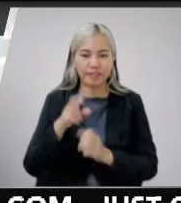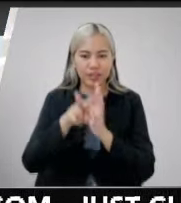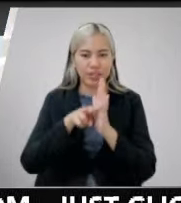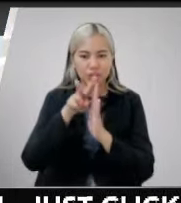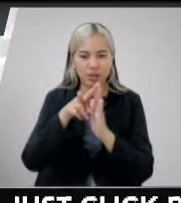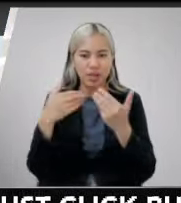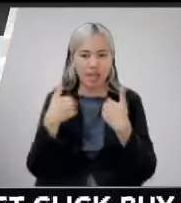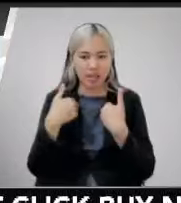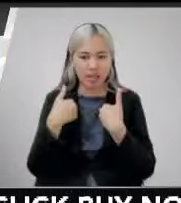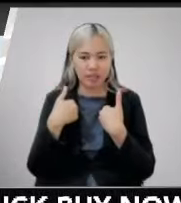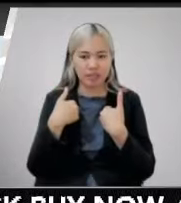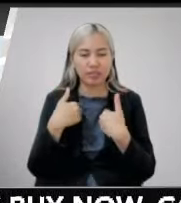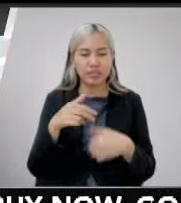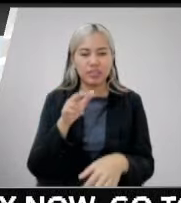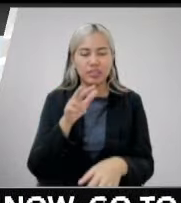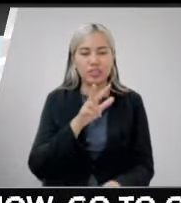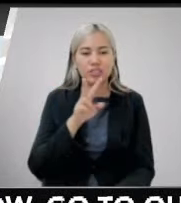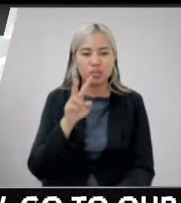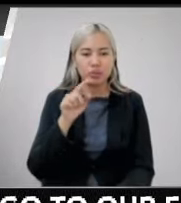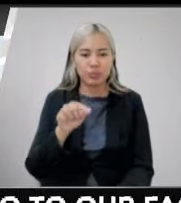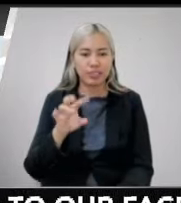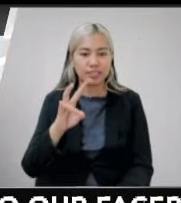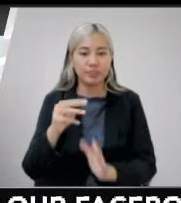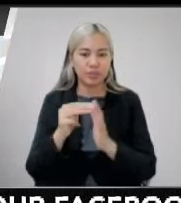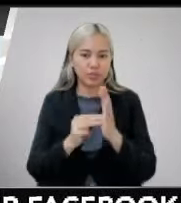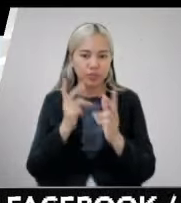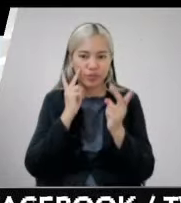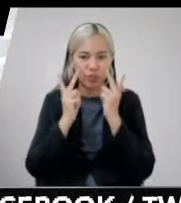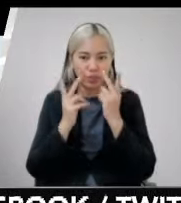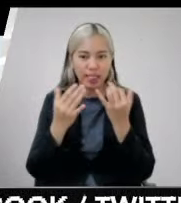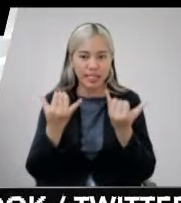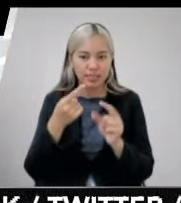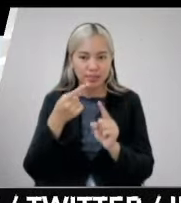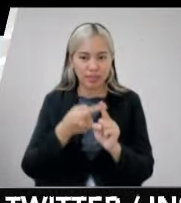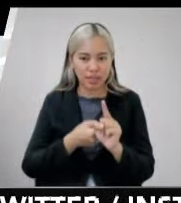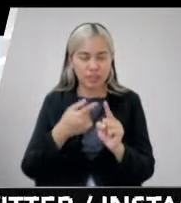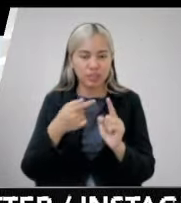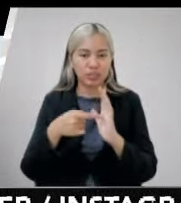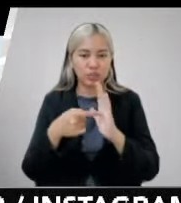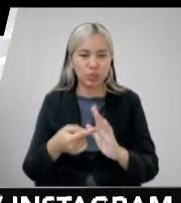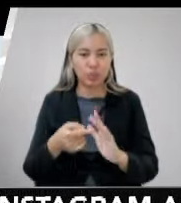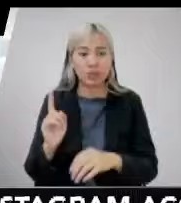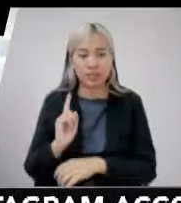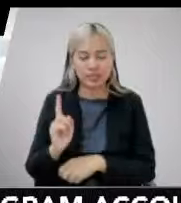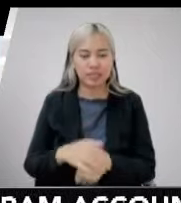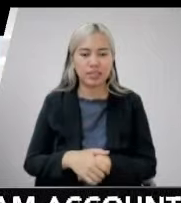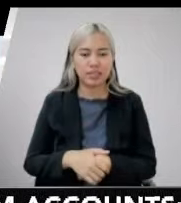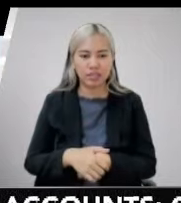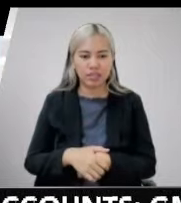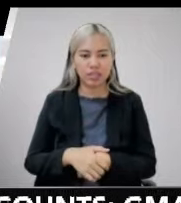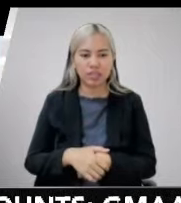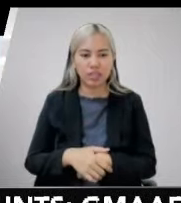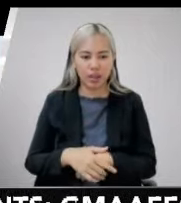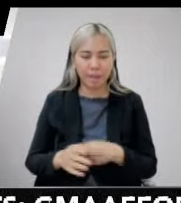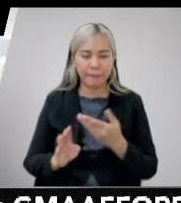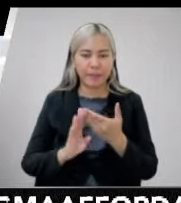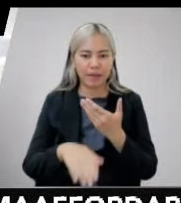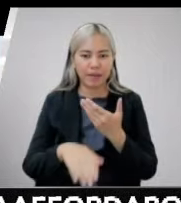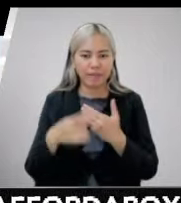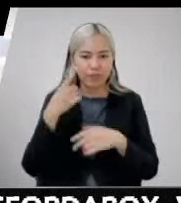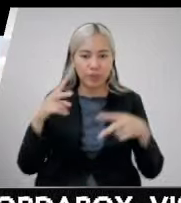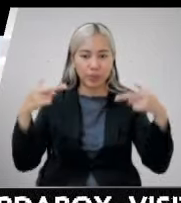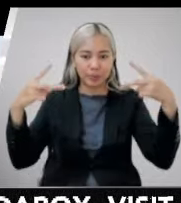32.7 million views. Earlier this month, ni-reveal ng K-pop superstar ang kanyang much-awaited comeback sa official website ng kanyang